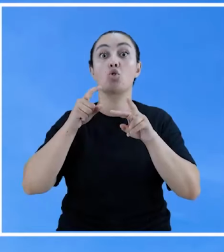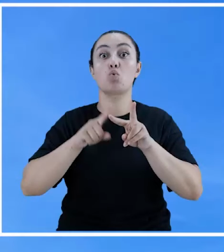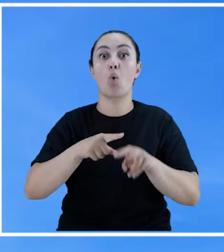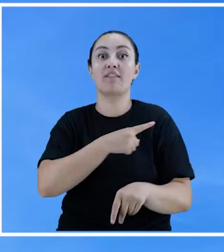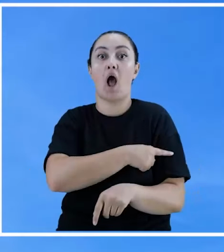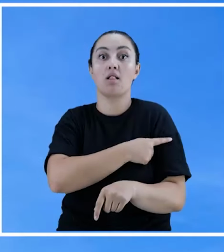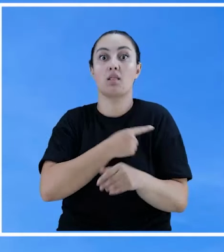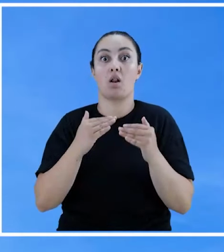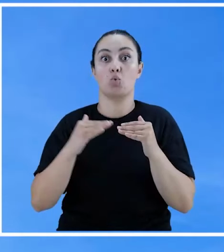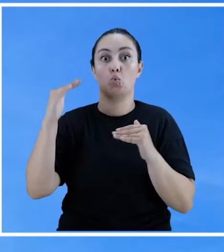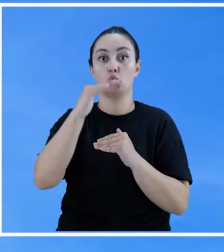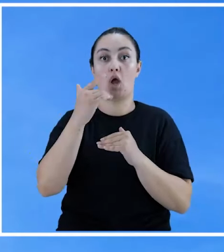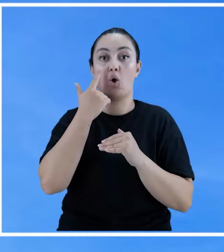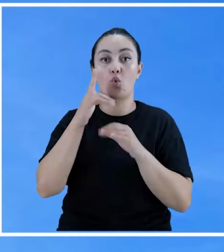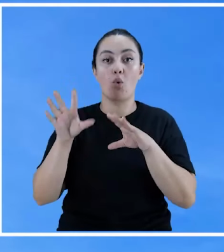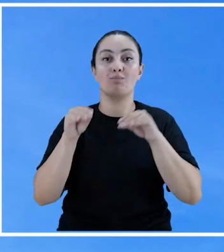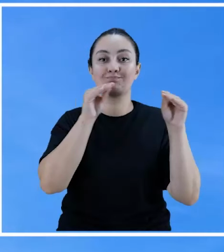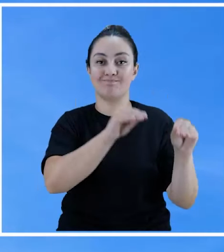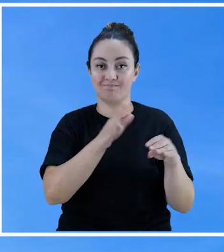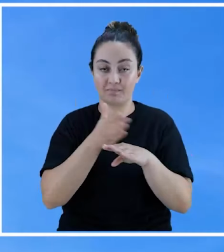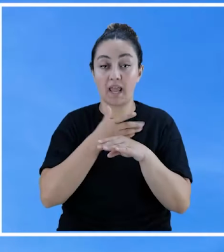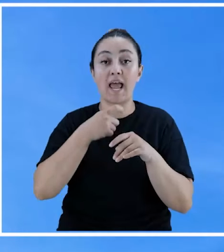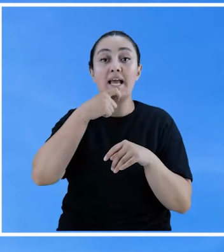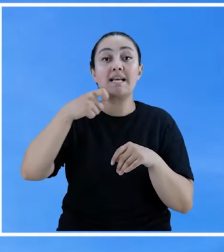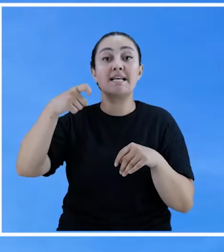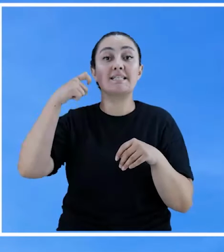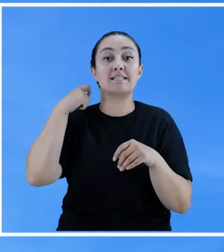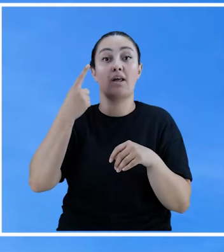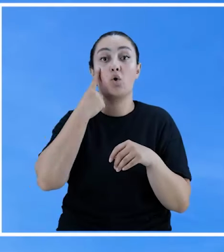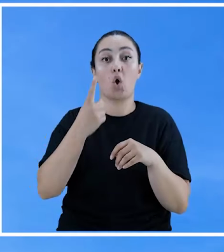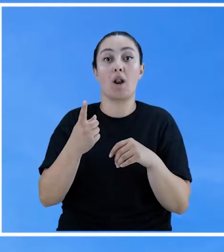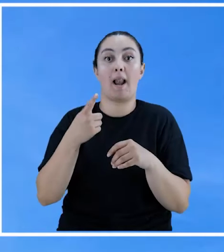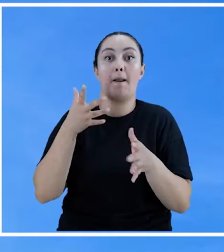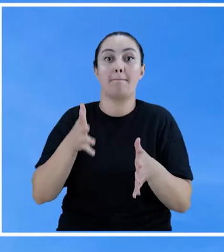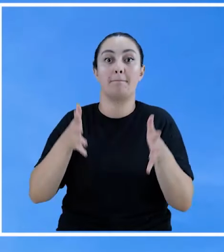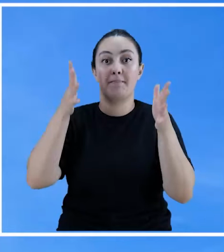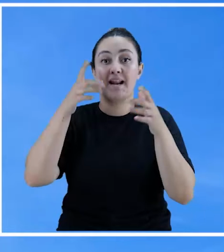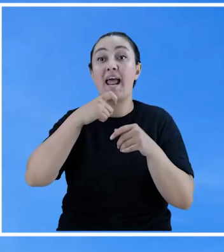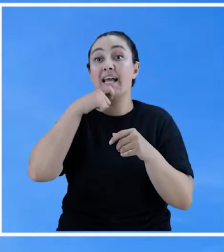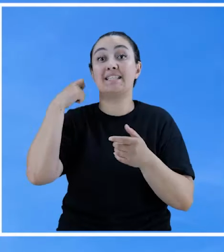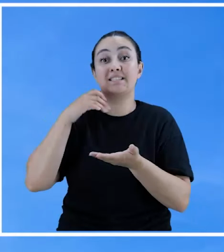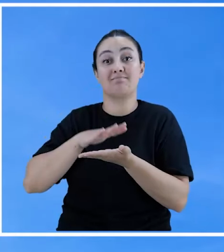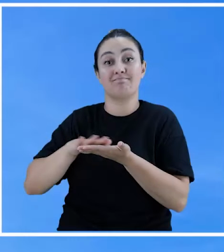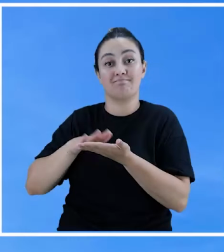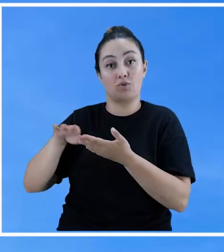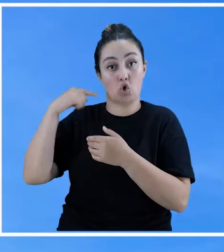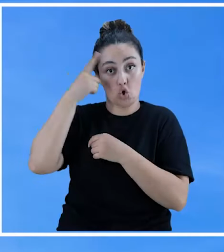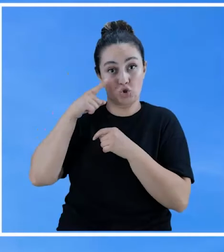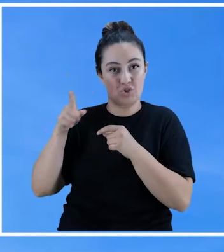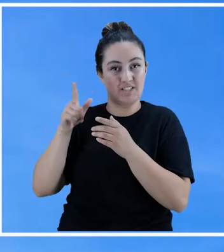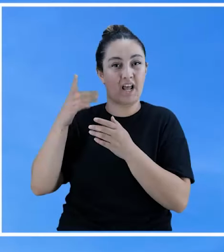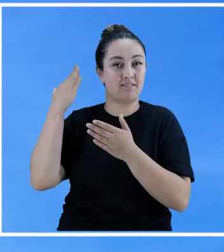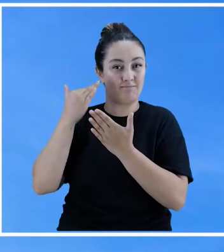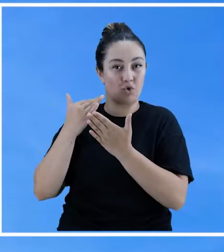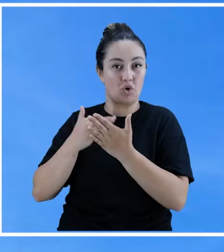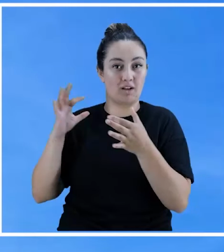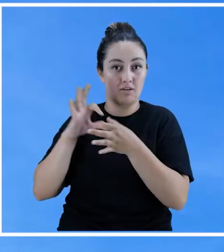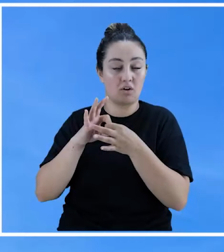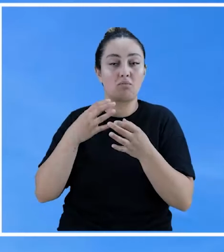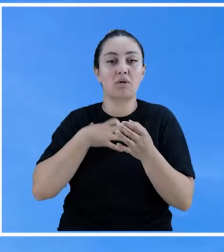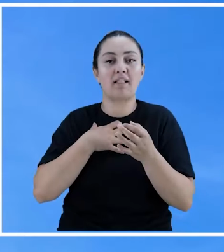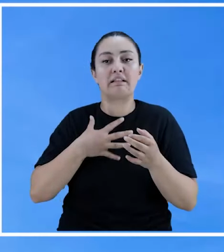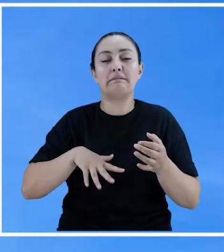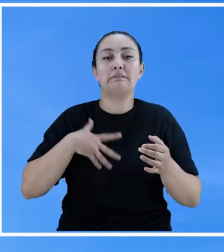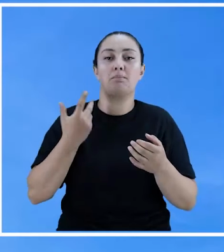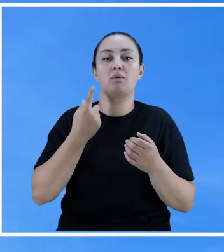beton kalitesi yüksek malzemelerle yapıldı. Fakat eski binalar hem eski yönetmeliklere göre yapıldığı için bizim için daha